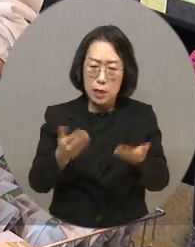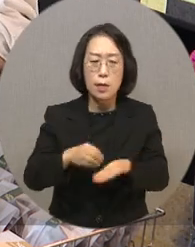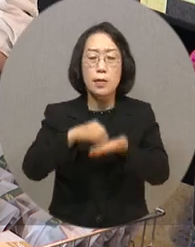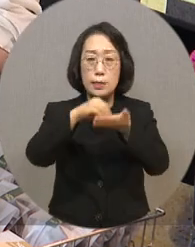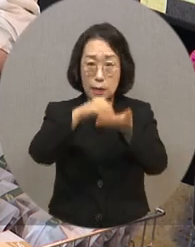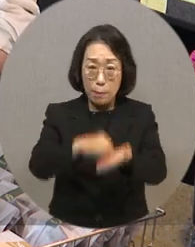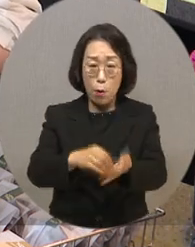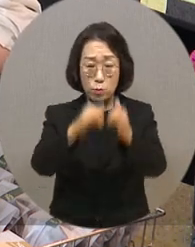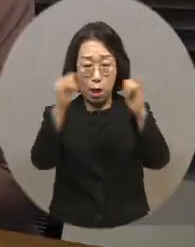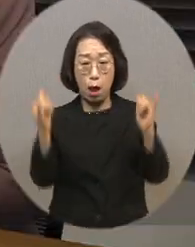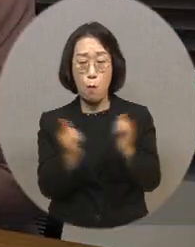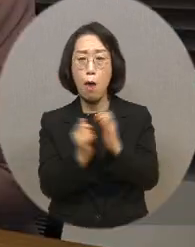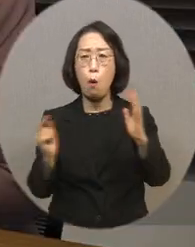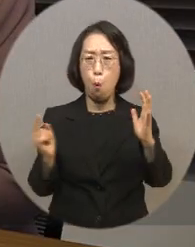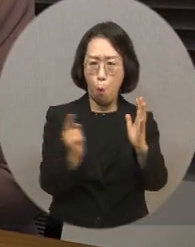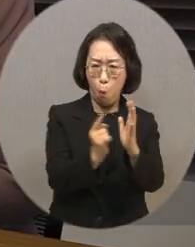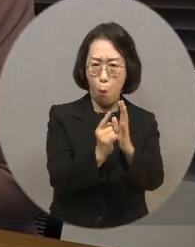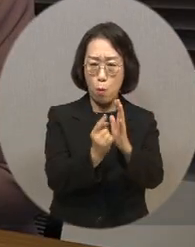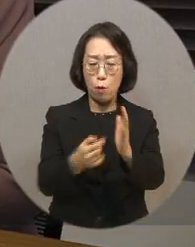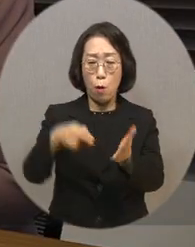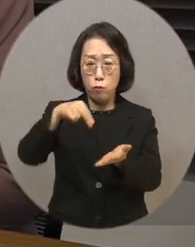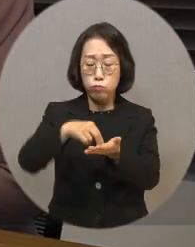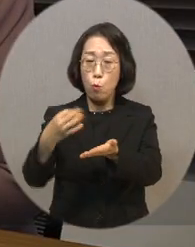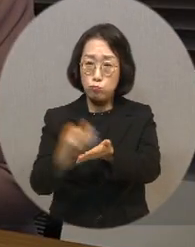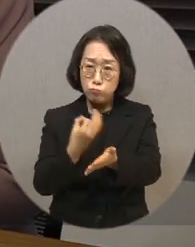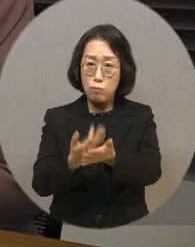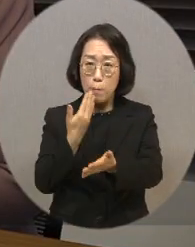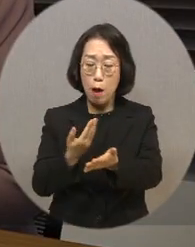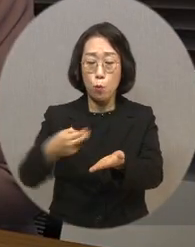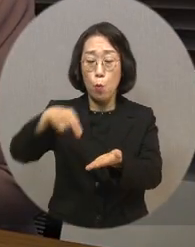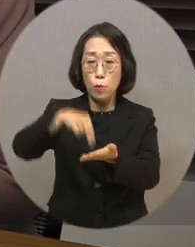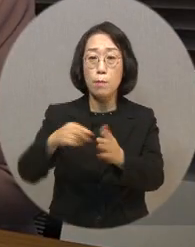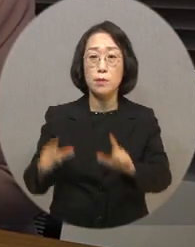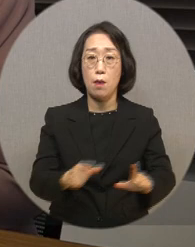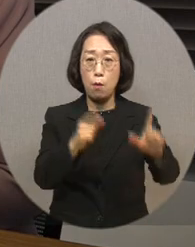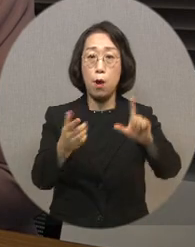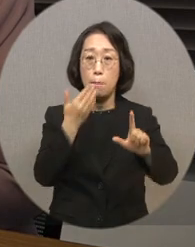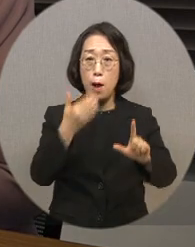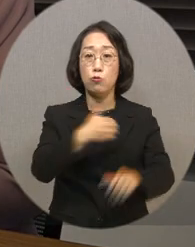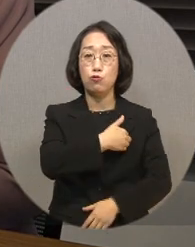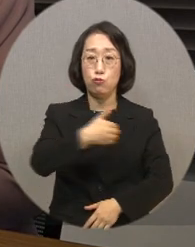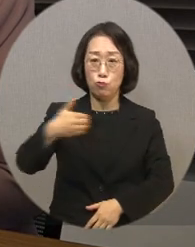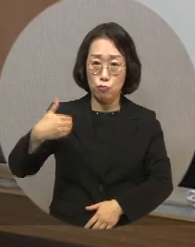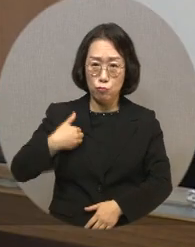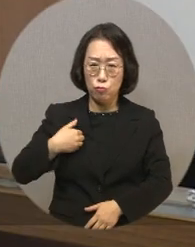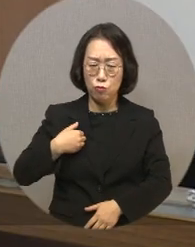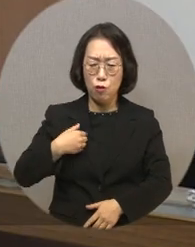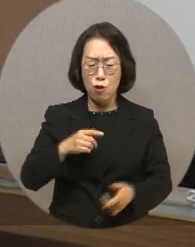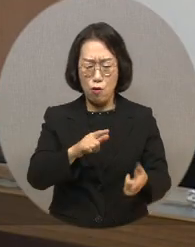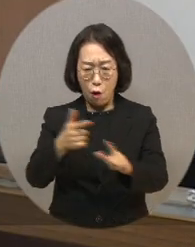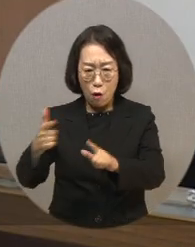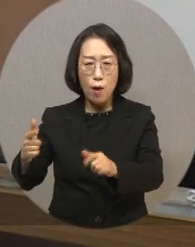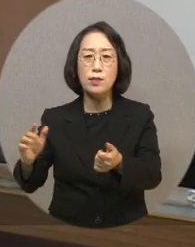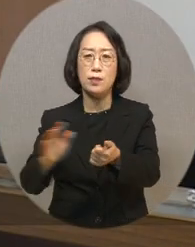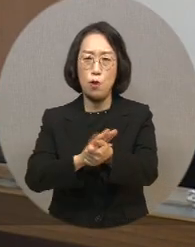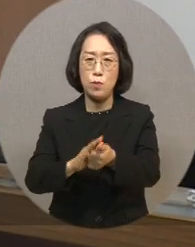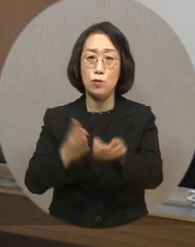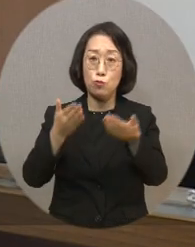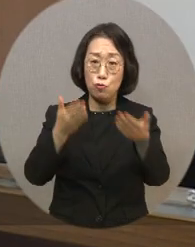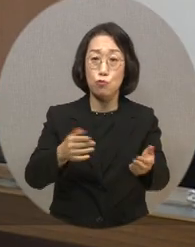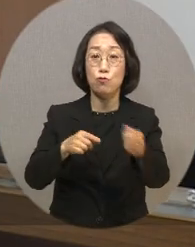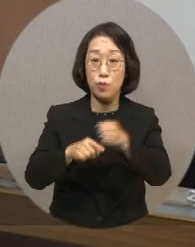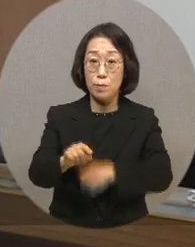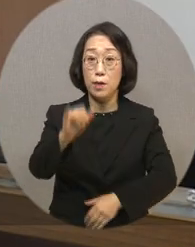사회에 참여하고 경제적인 자립을 이루고 독립 생활을 하는 데 필요한 전반적인 다양한 서비스다라고 말씀드릴 수